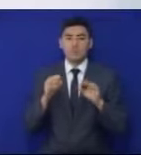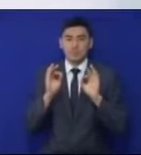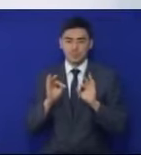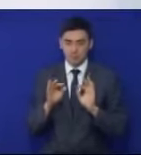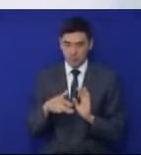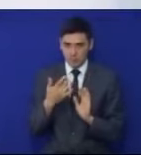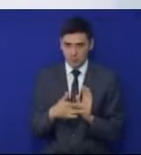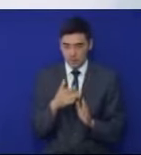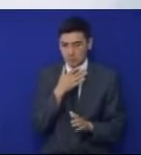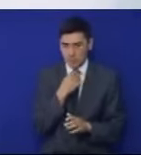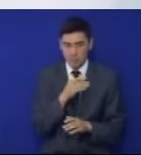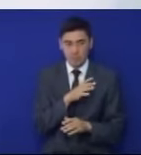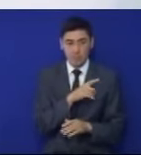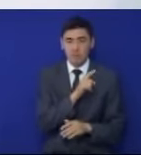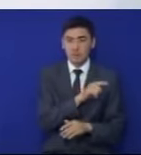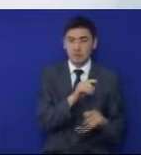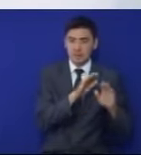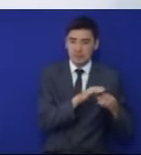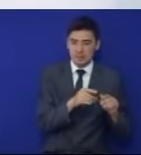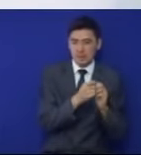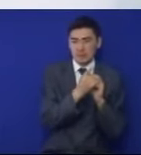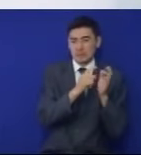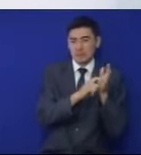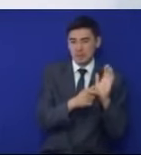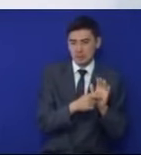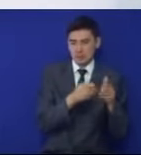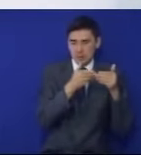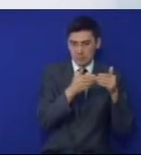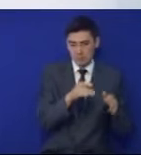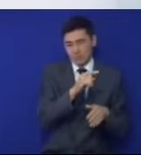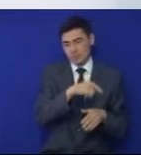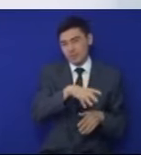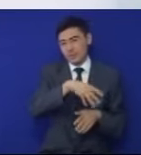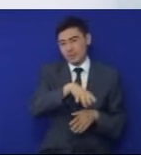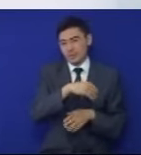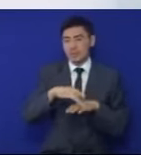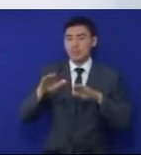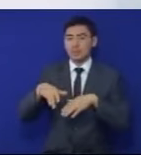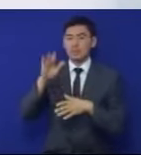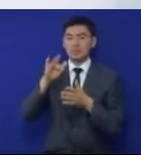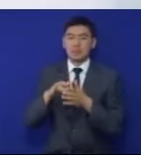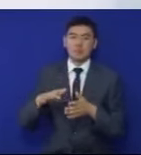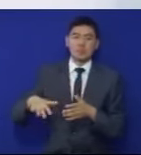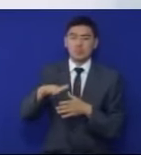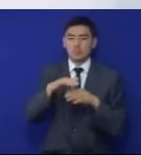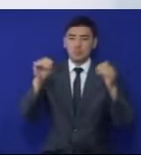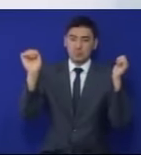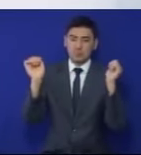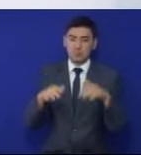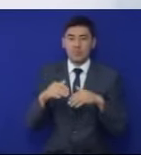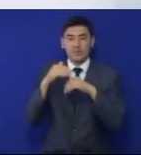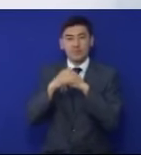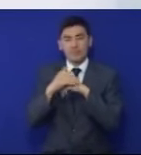семей отпраздновали выпускные вечера. Самый главный праздник для выпускников по традиции состоялся на Центральной площади. В честь окончания школы